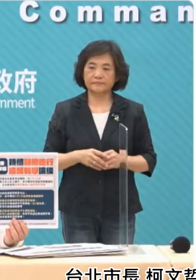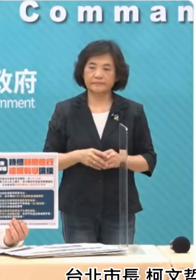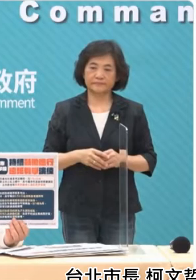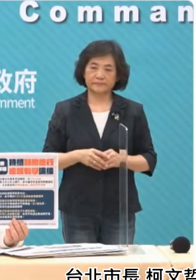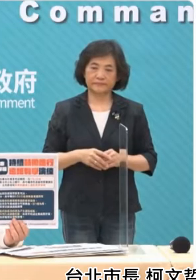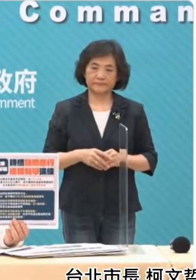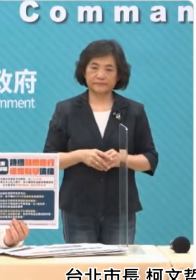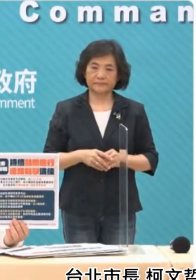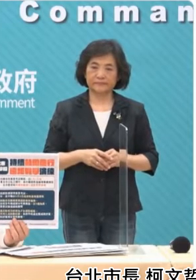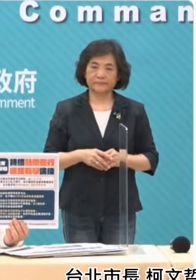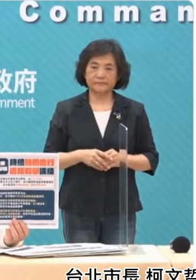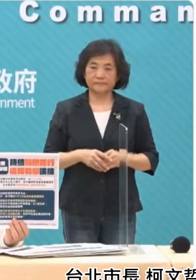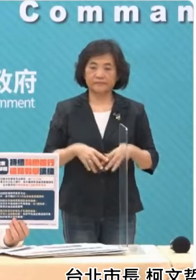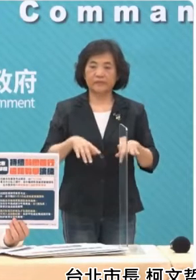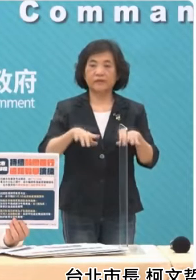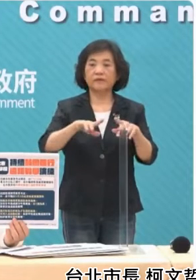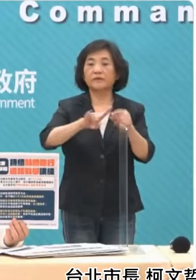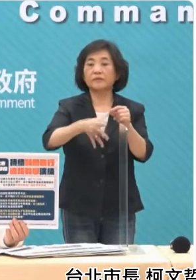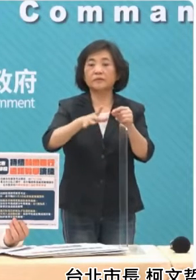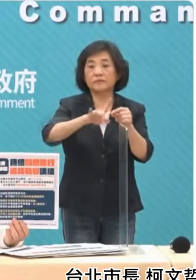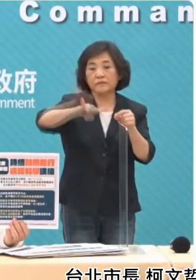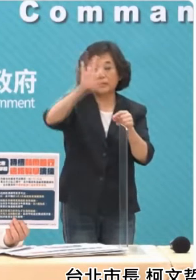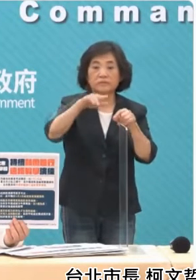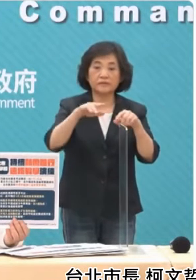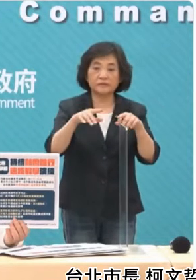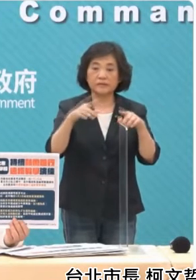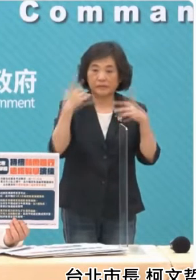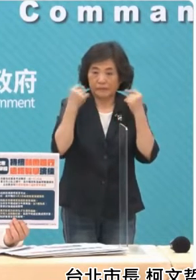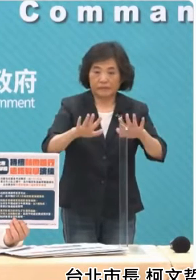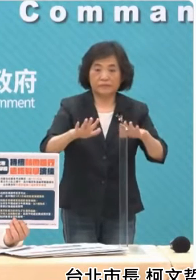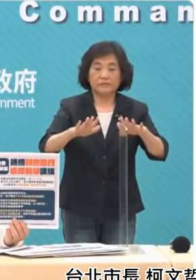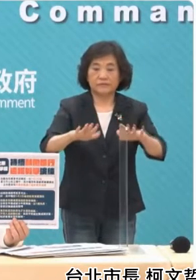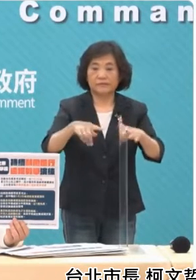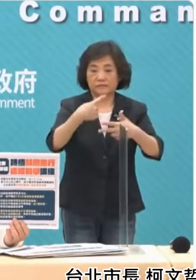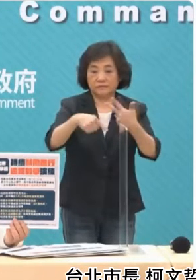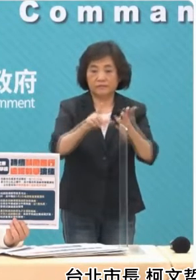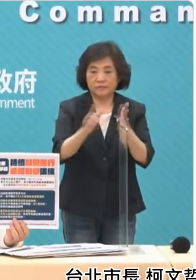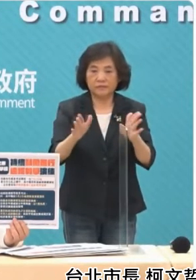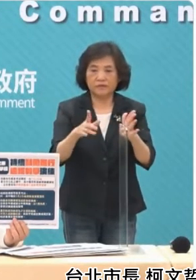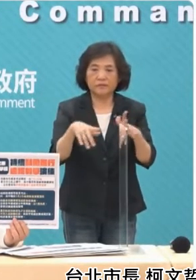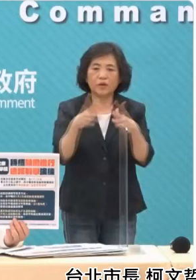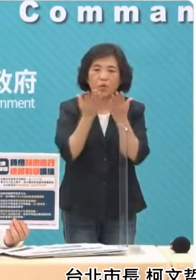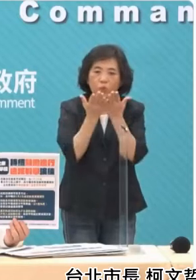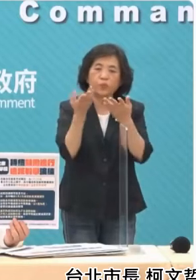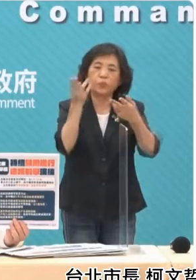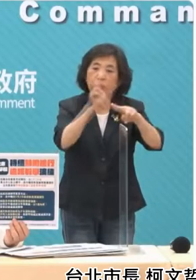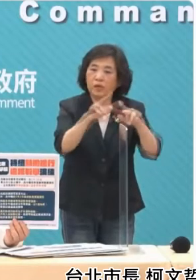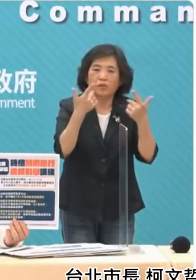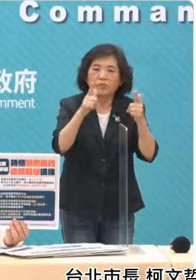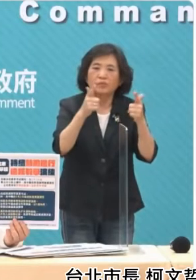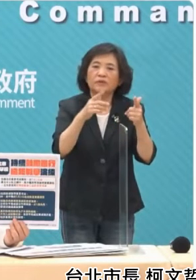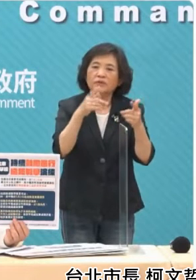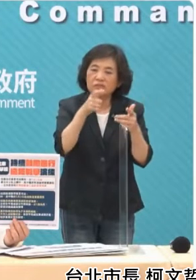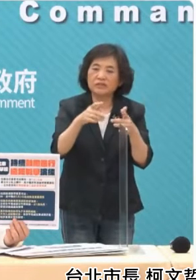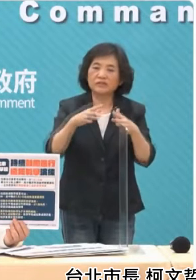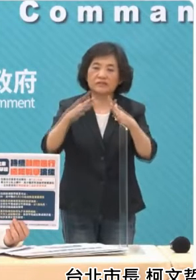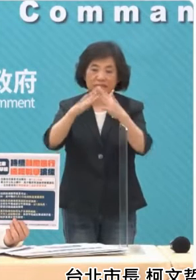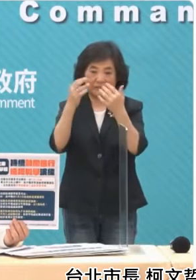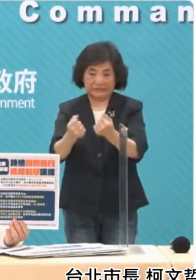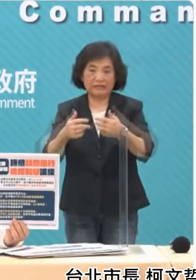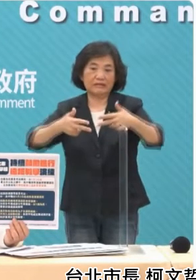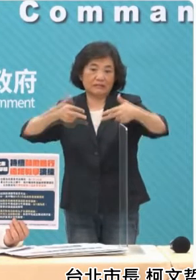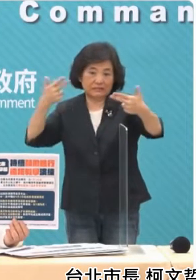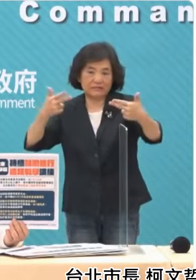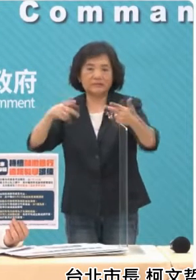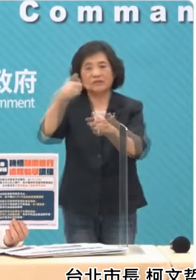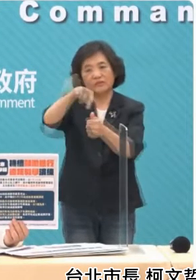那个本来我们国中高中这个礼拜是不是停课的，是在家里演练